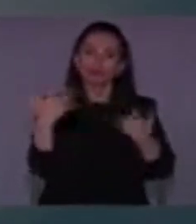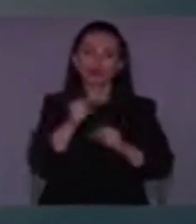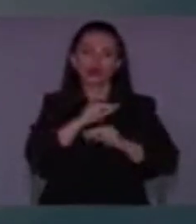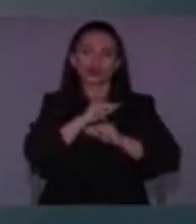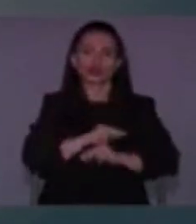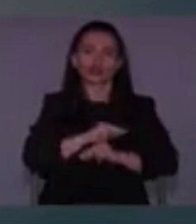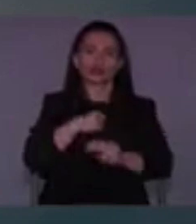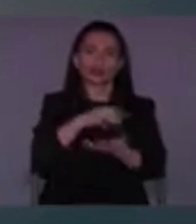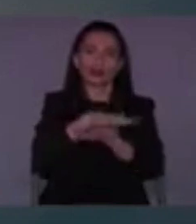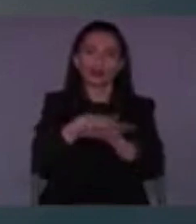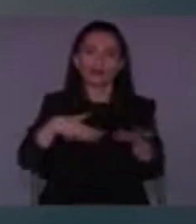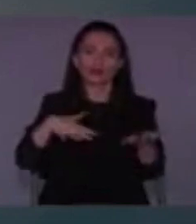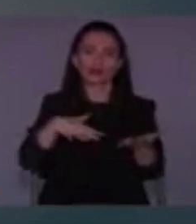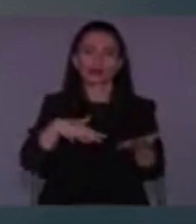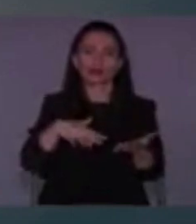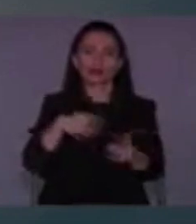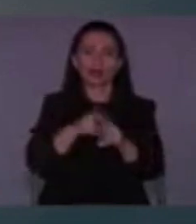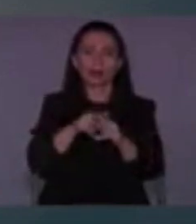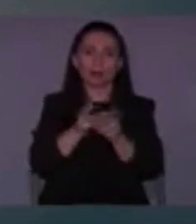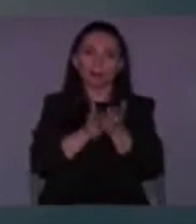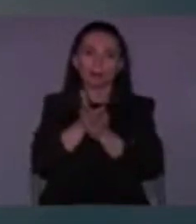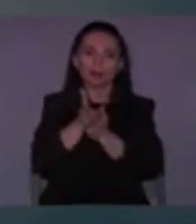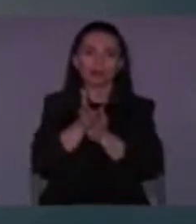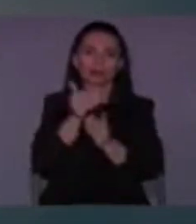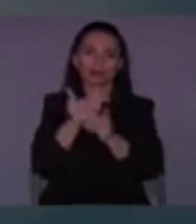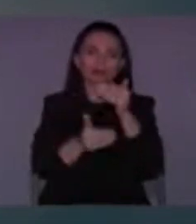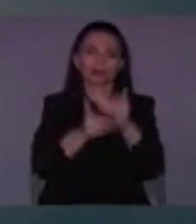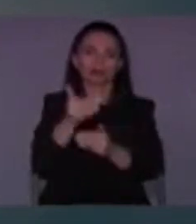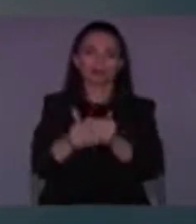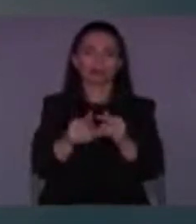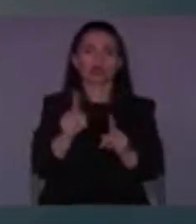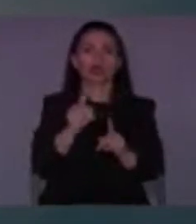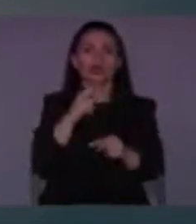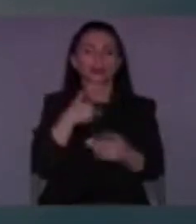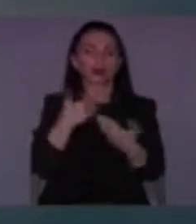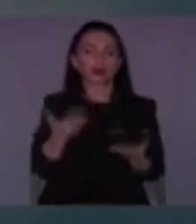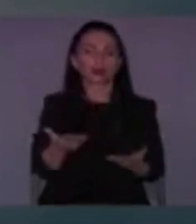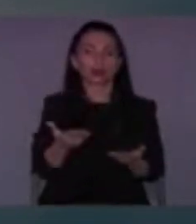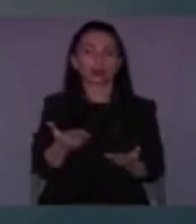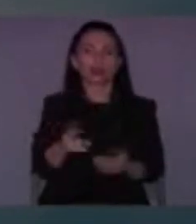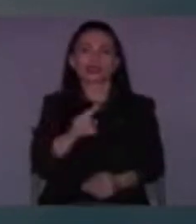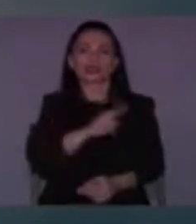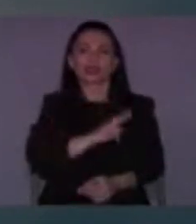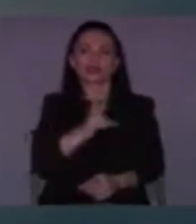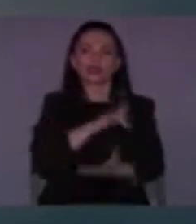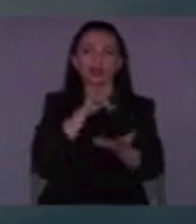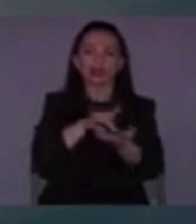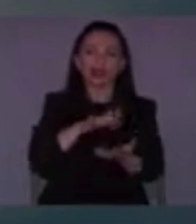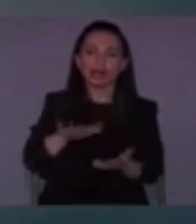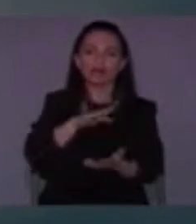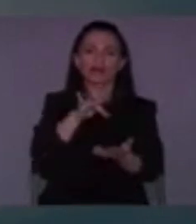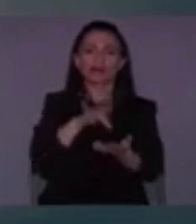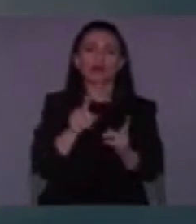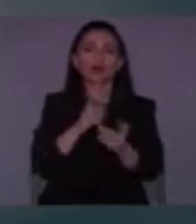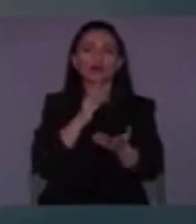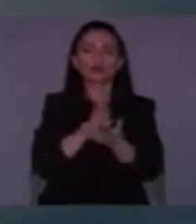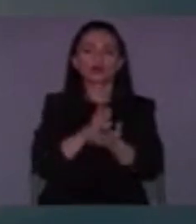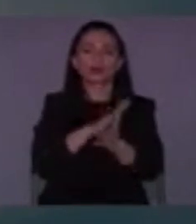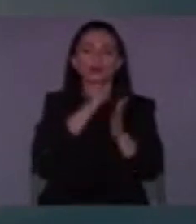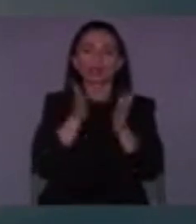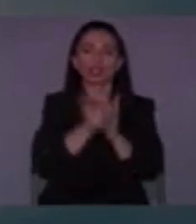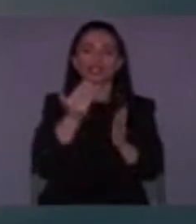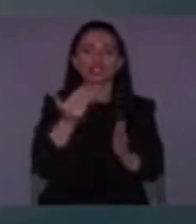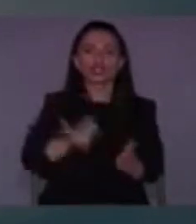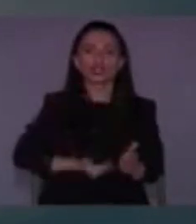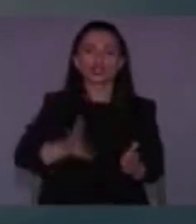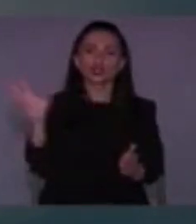შრომით გავნაგზობ ამ მიზნისკენ სწრაფვას. რა თქმა უნდა, გიყვარდეს ქალაქი და ქვეყანა, რომელსაც მთელი შენი